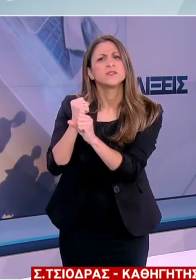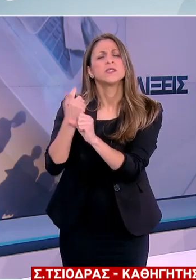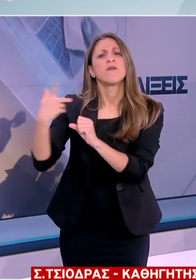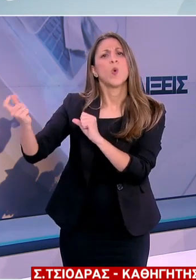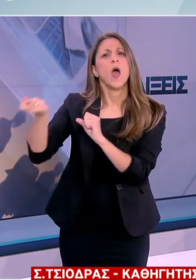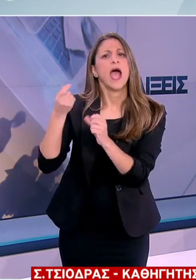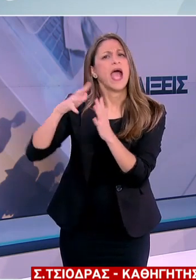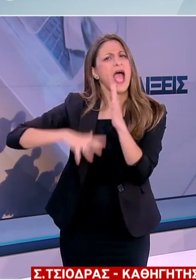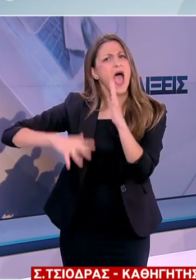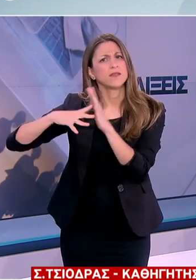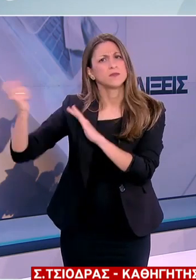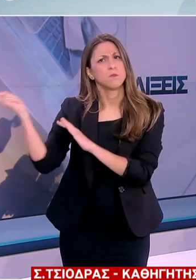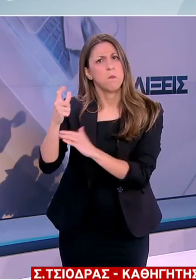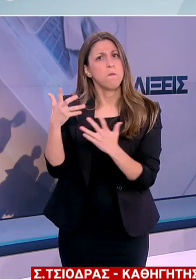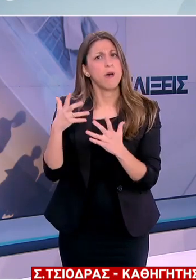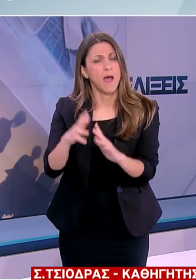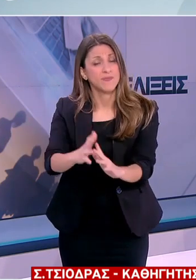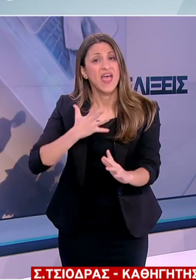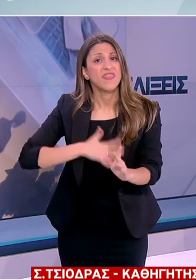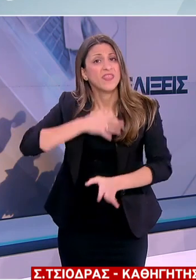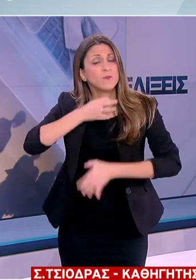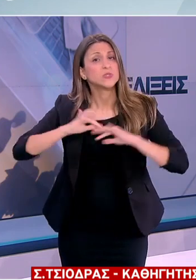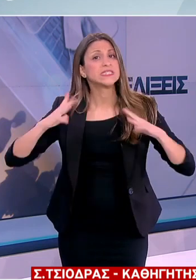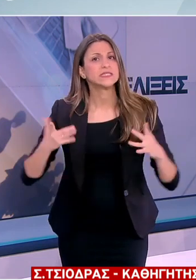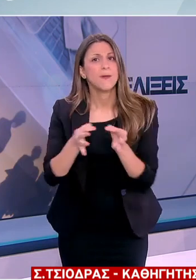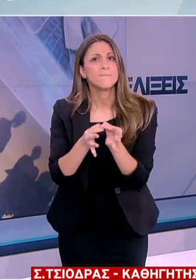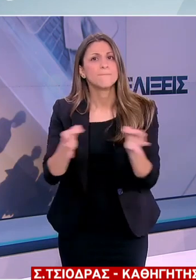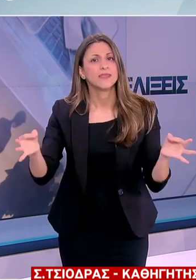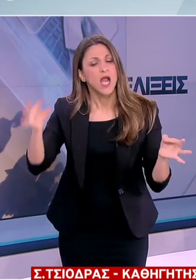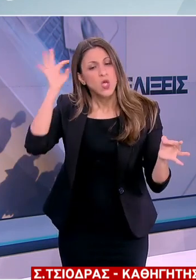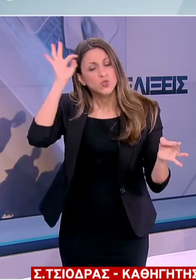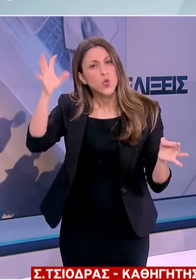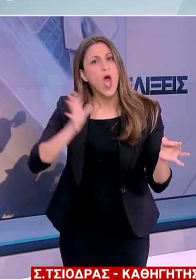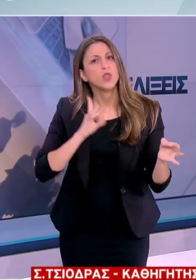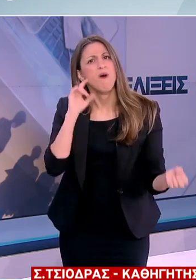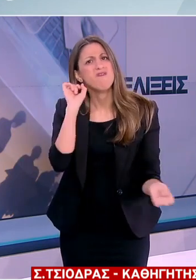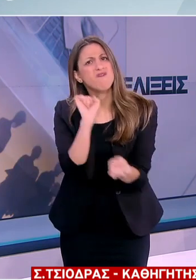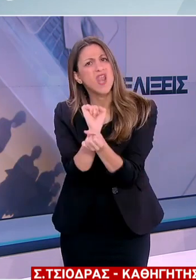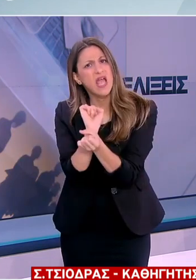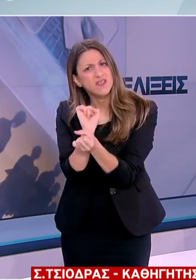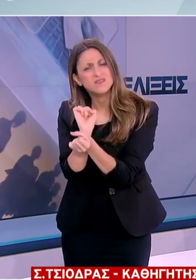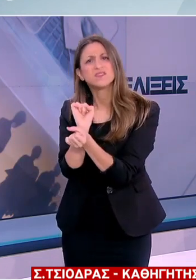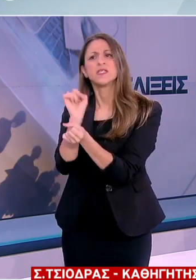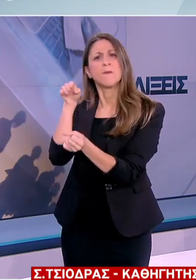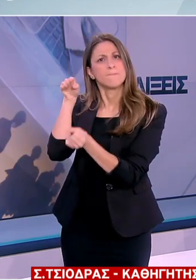επιστολή σήμερα, θέλω να πω ότι τα μέτρα για την προστασία τόσο των κρατουμένων όσο και του προσωπικού είναι πολύ σημαντικά.